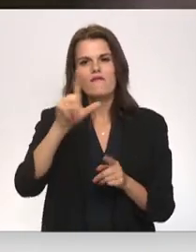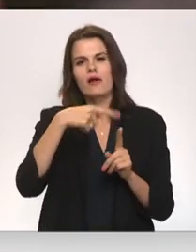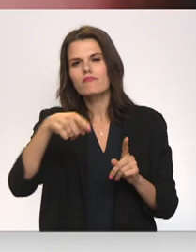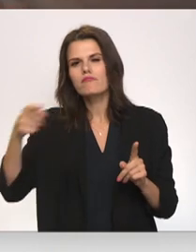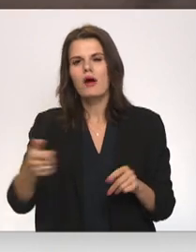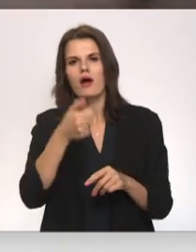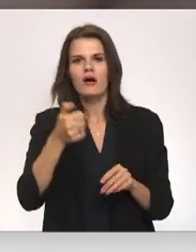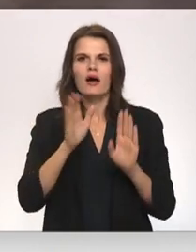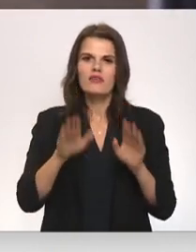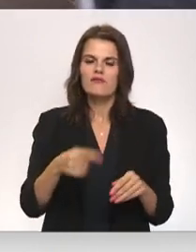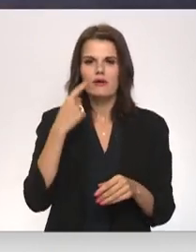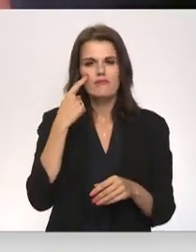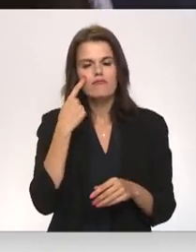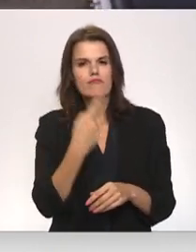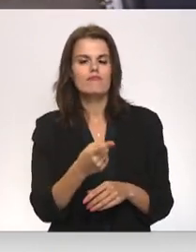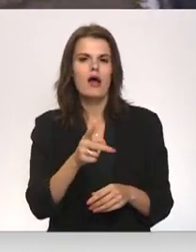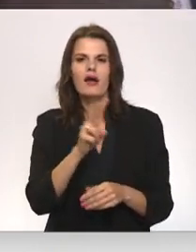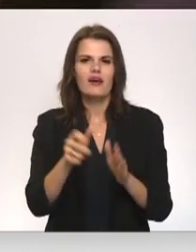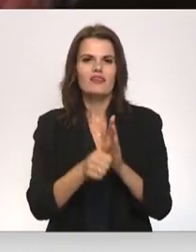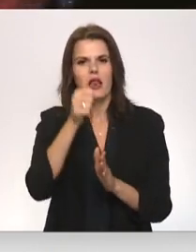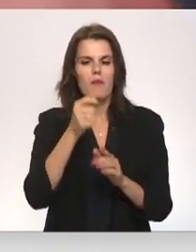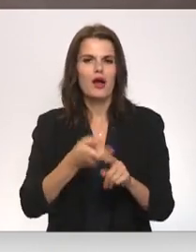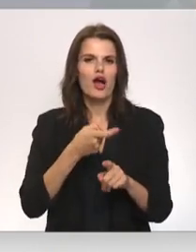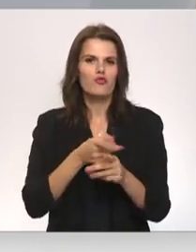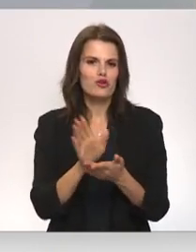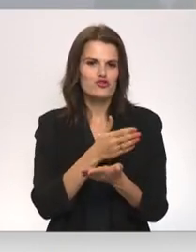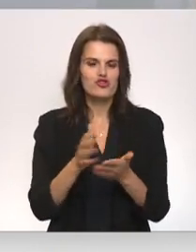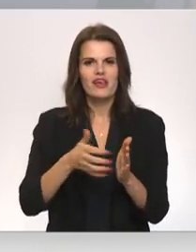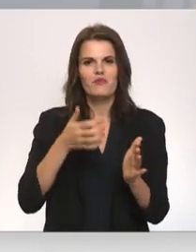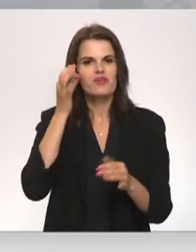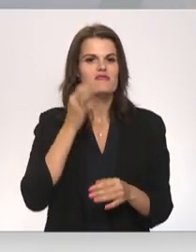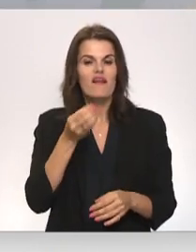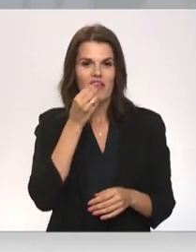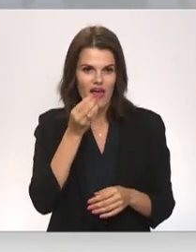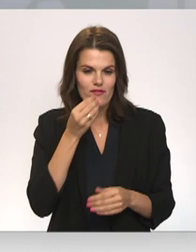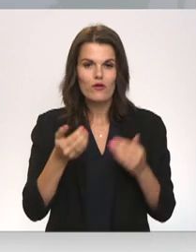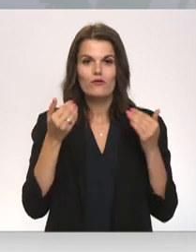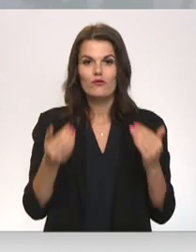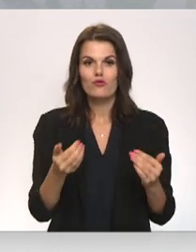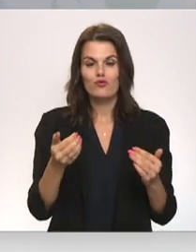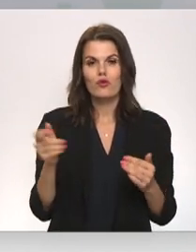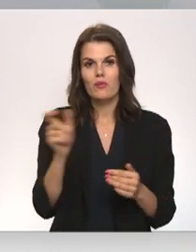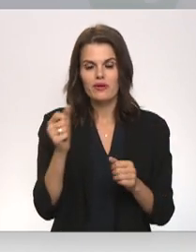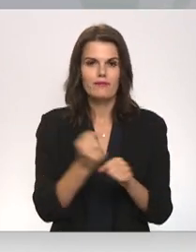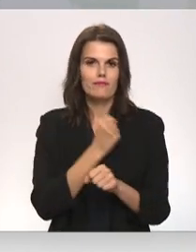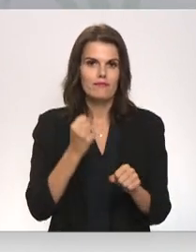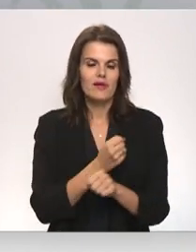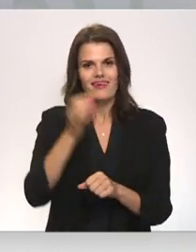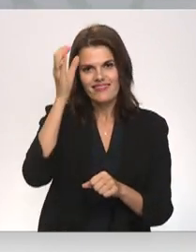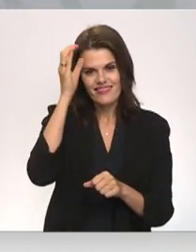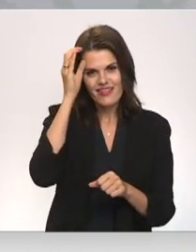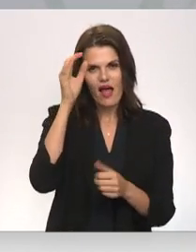griezumā varētu noteikt labākās kartupeļu šķirnes šim mērķim. Šobrīd starptautiskajai auditorijai tiek gatavots